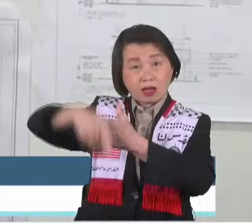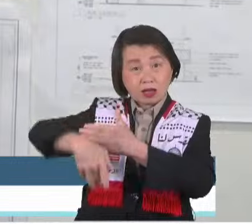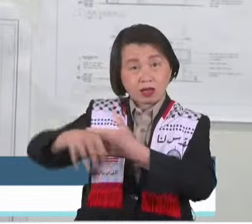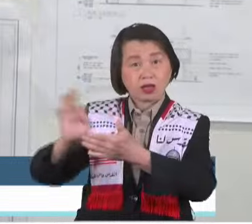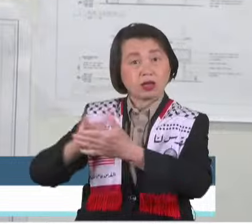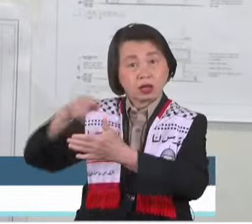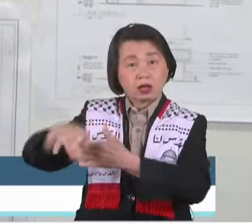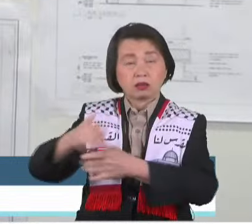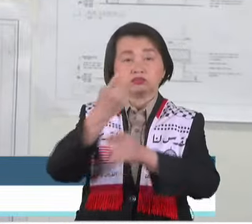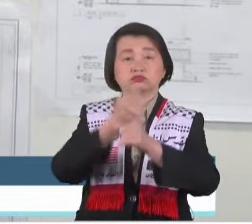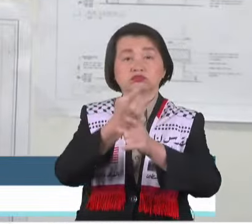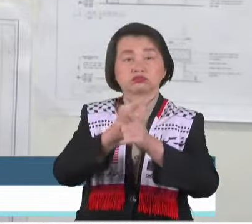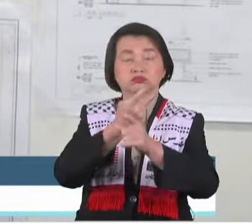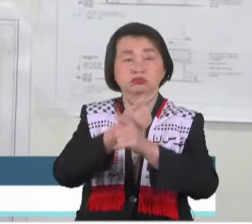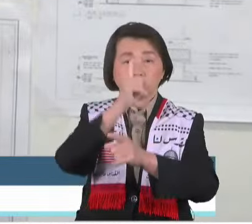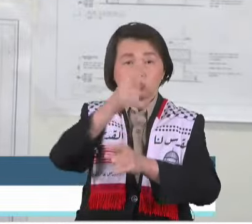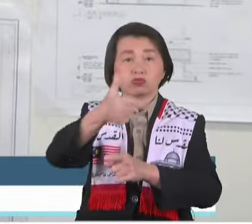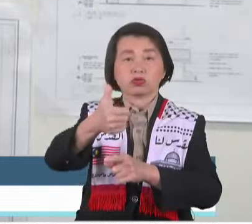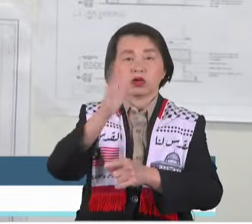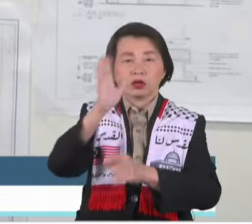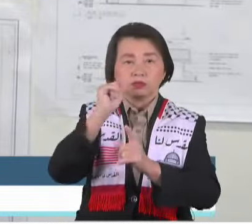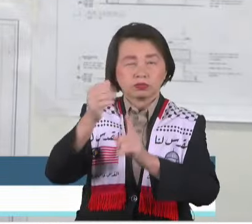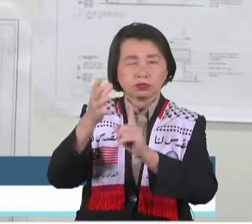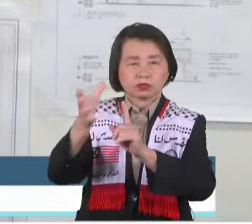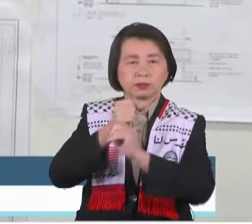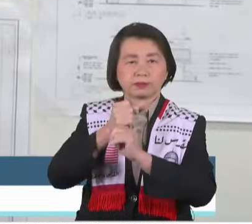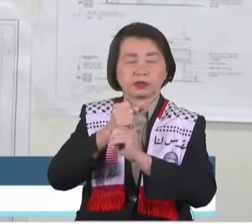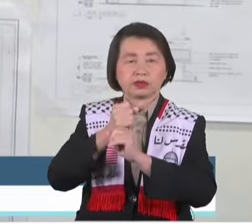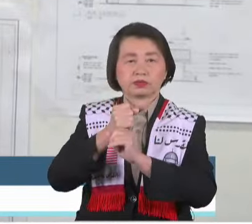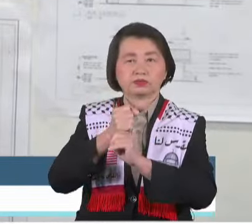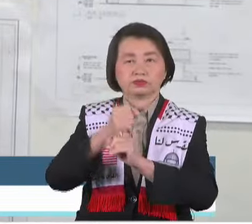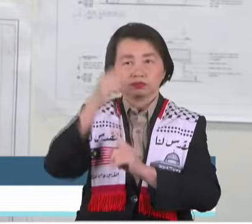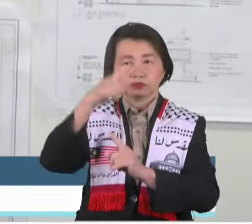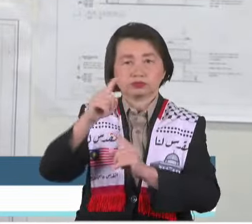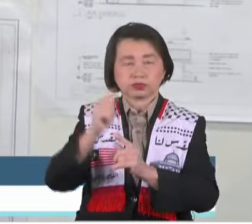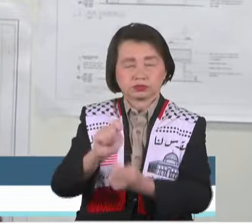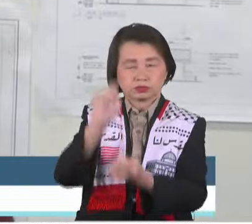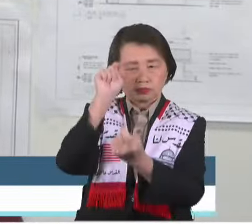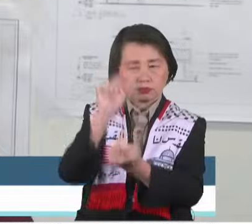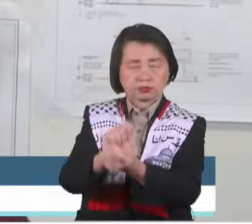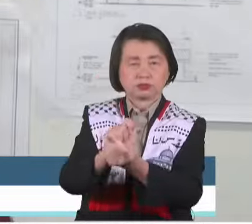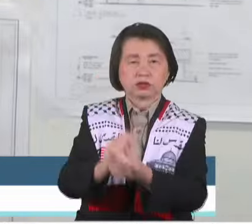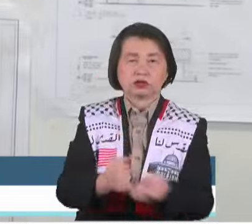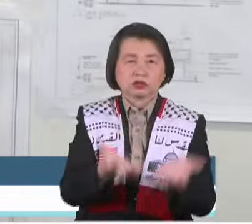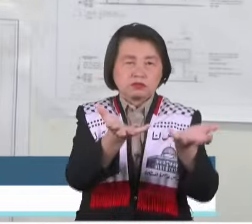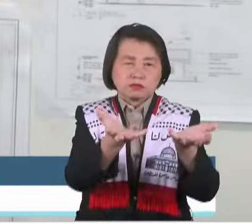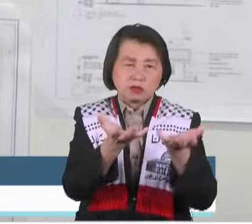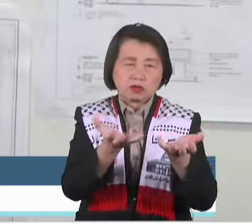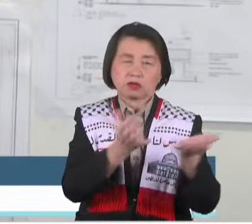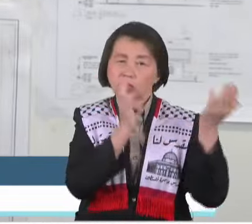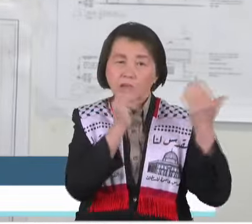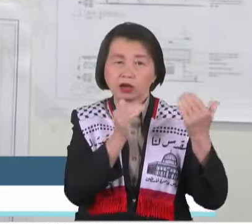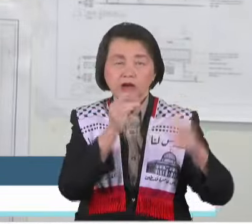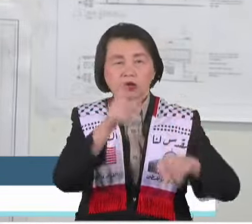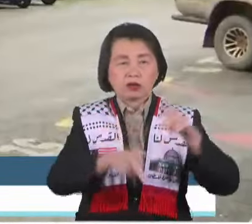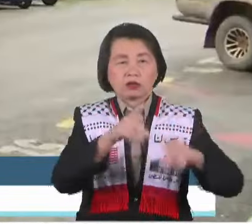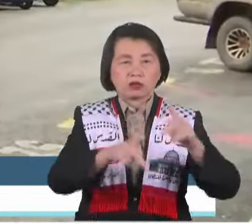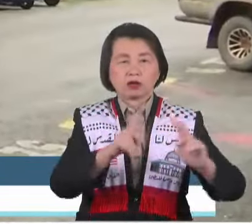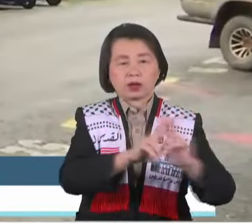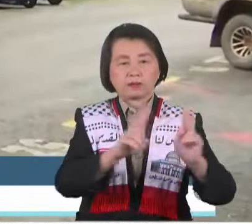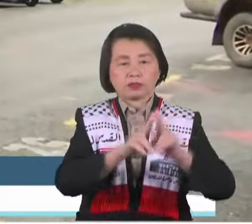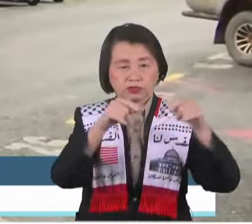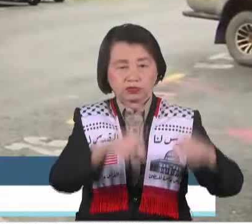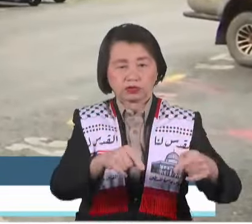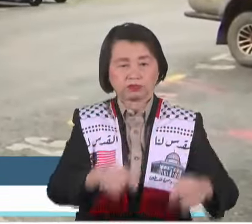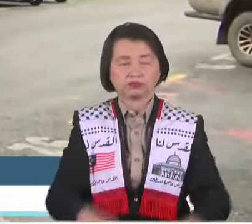objektif dia adalah benar-benar tercapai untuk menepati hasrat dan harapan penduduk kampung.